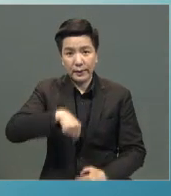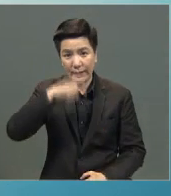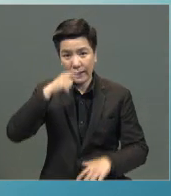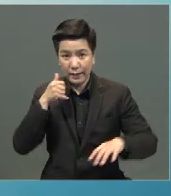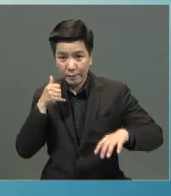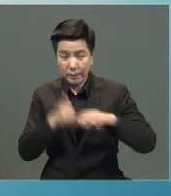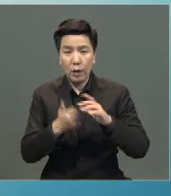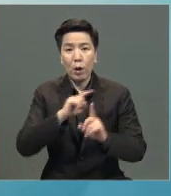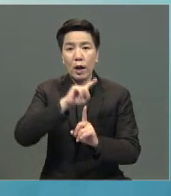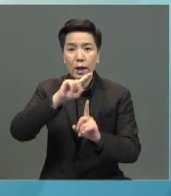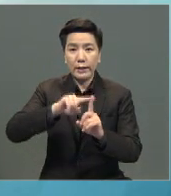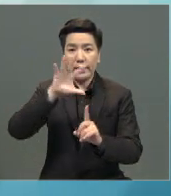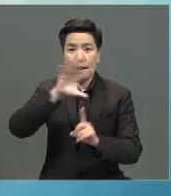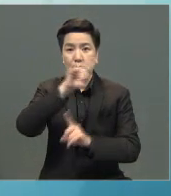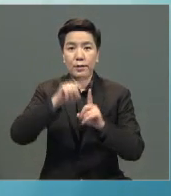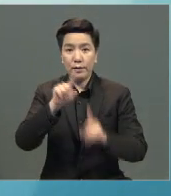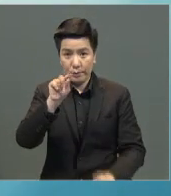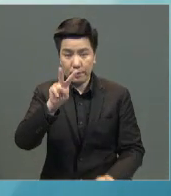ปีเป็นนักท่องเที่ยวครับเดินทางเข้ามาถึงประเทศไทยวันที่22